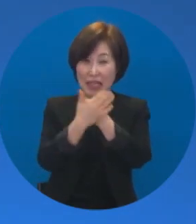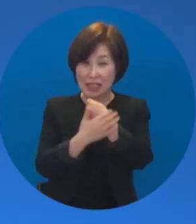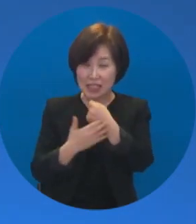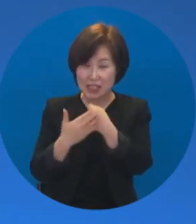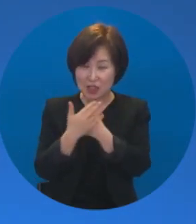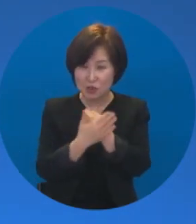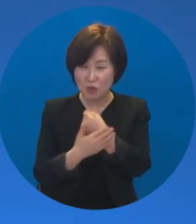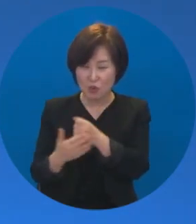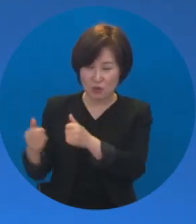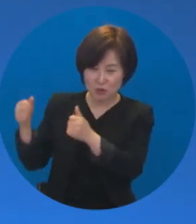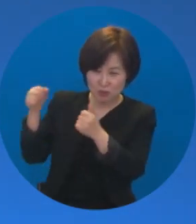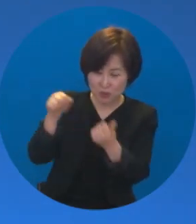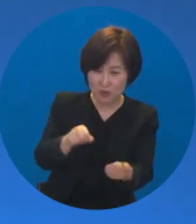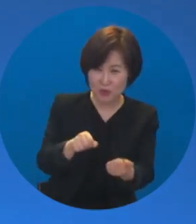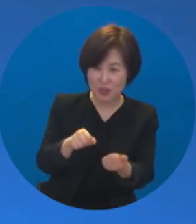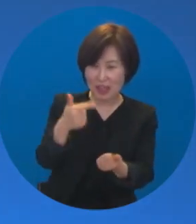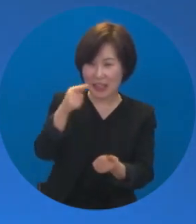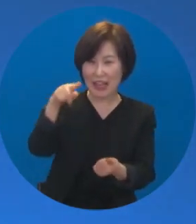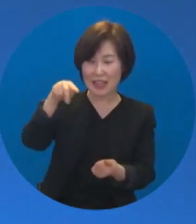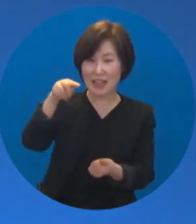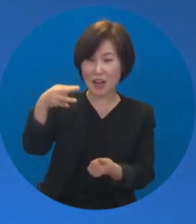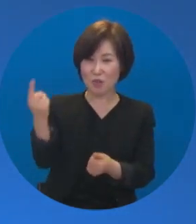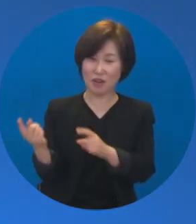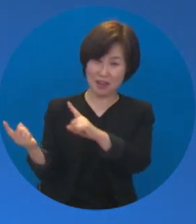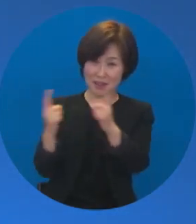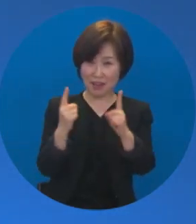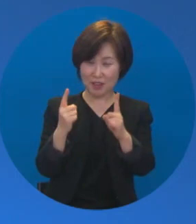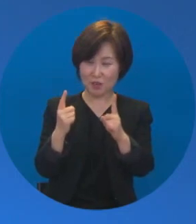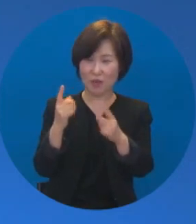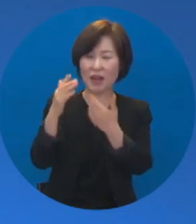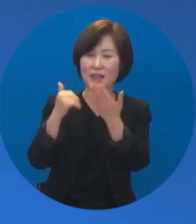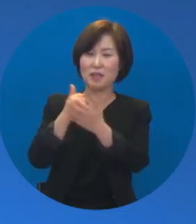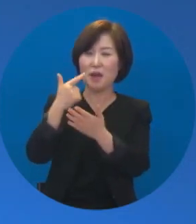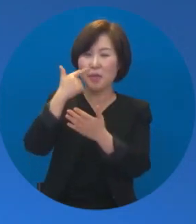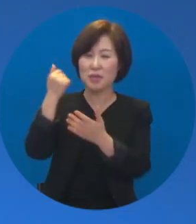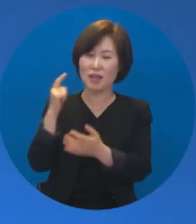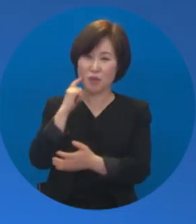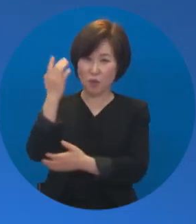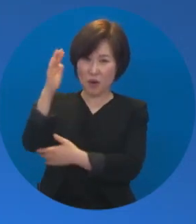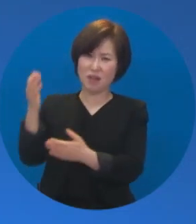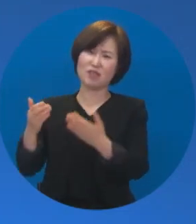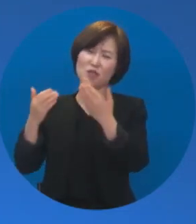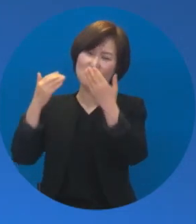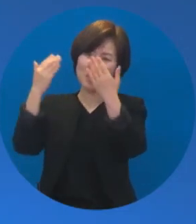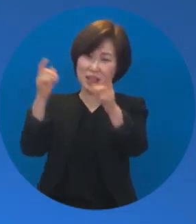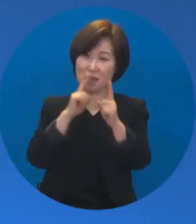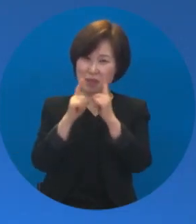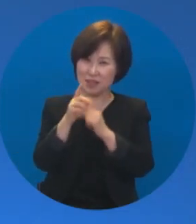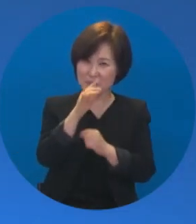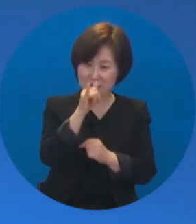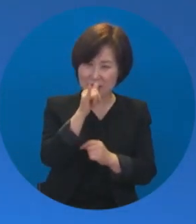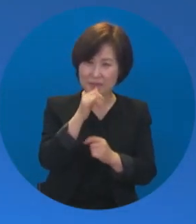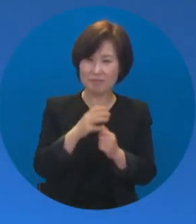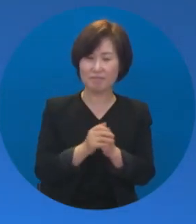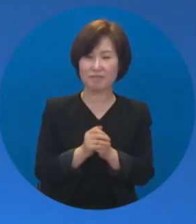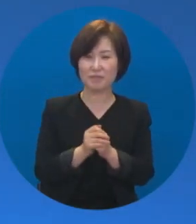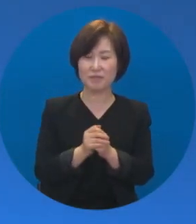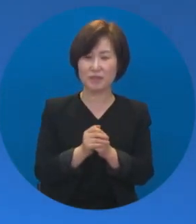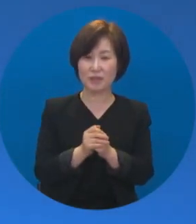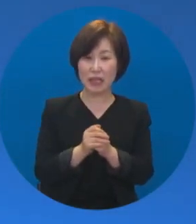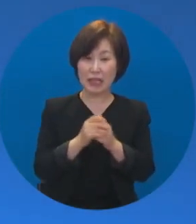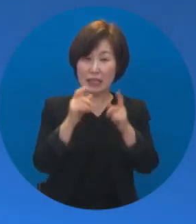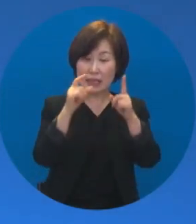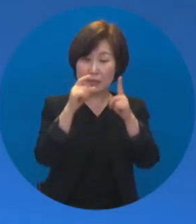다시 살아납니다. 그리고 하늘의 아버지께 영광이 돌려진다라는 표현을 써요. 그런데요, 그